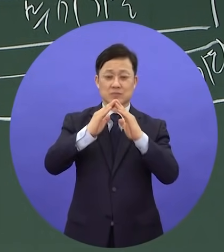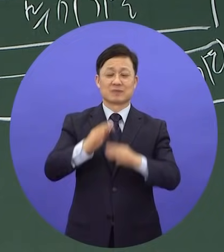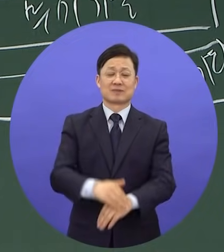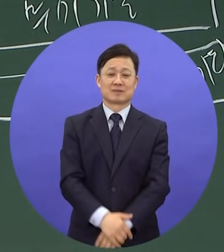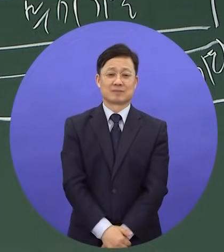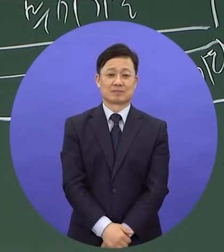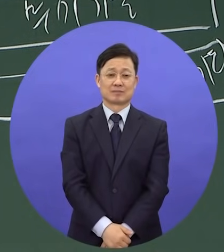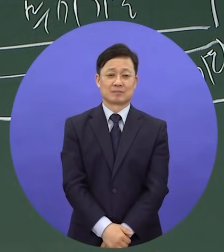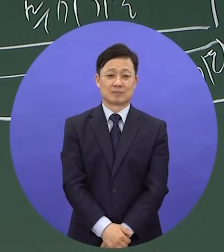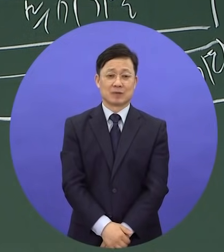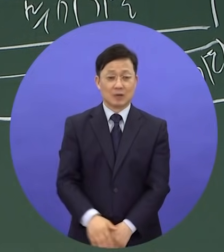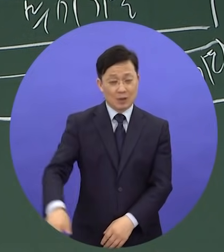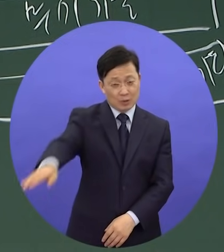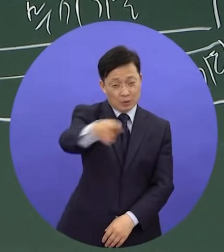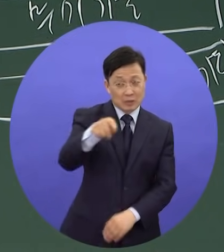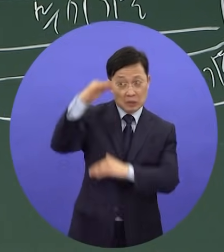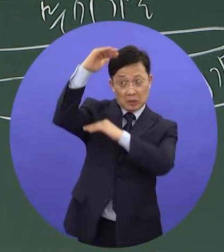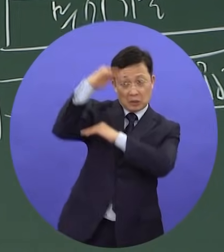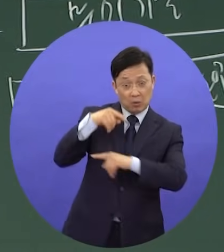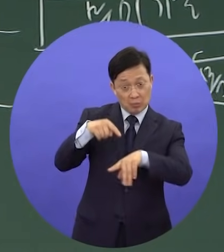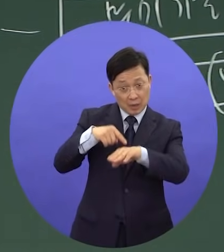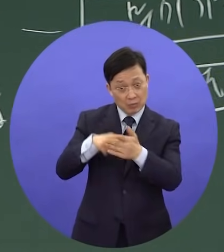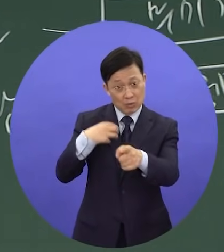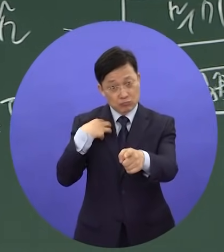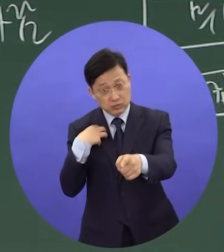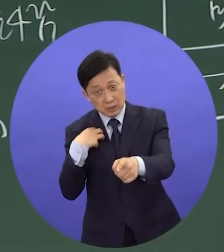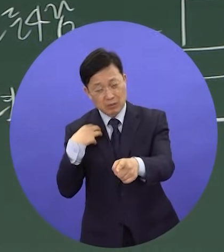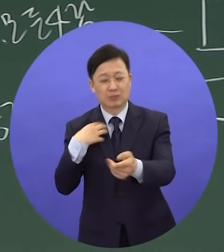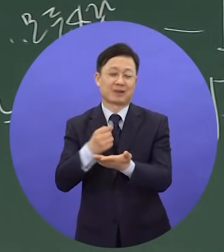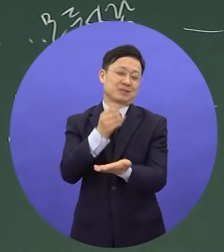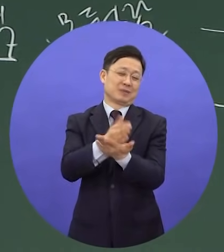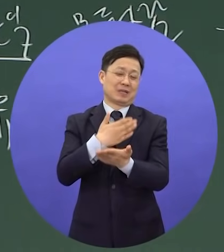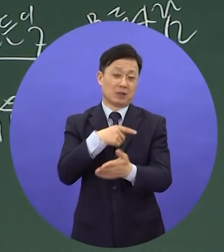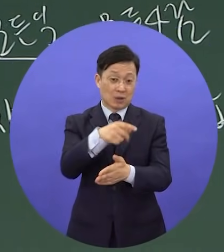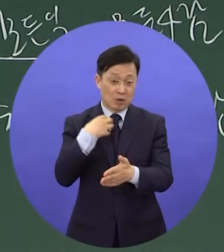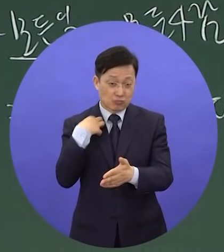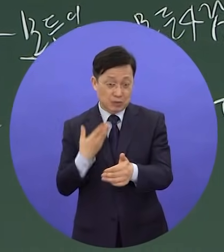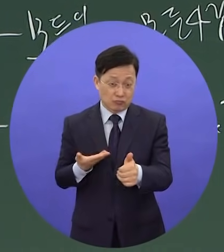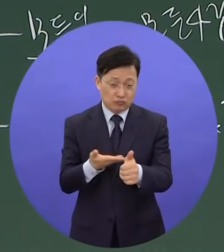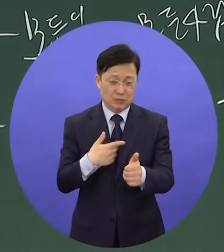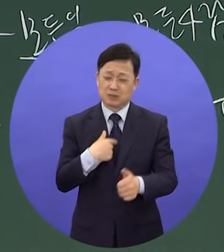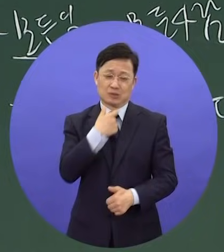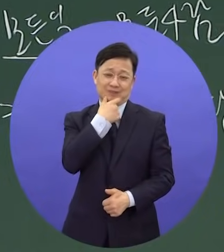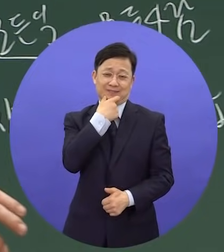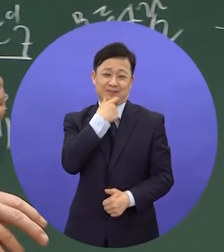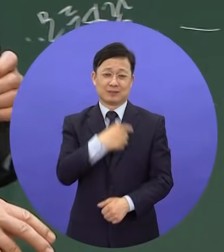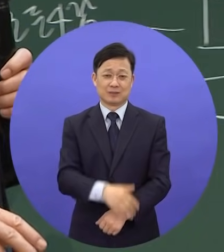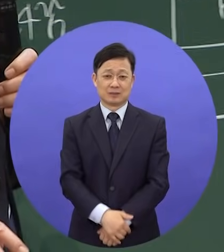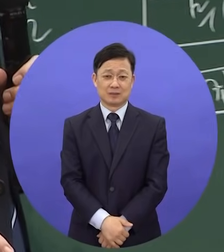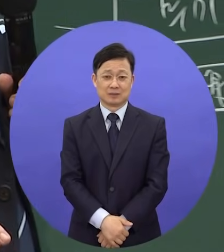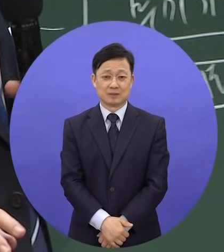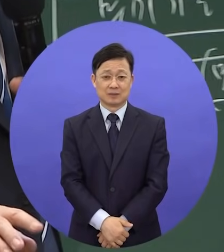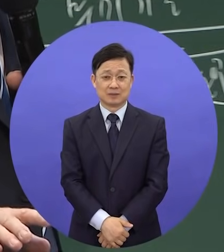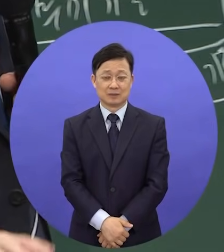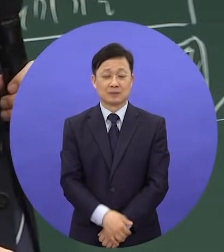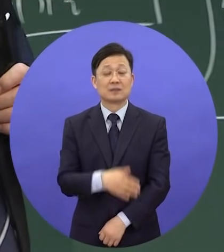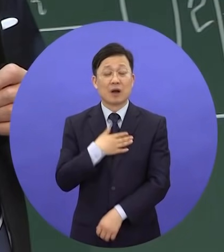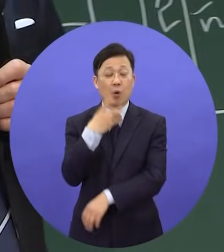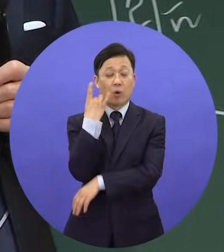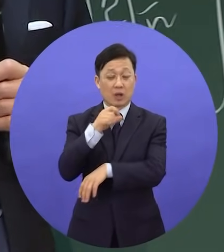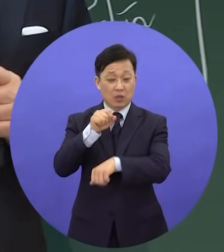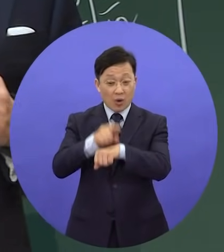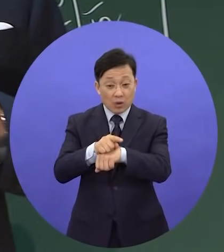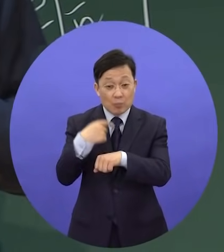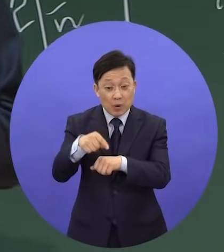안 갖기 전에 부담 가는 걸 제일 싫어하거든요. Then, you know, don't be burdened by this. I hate burdening people and or being burdened by anything. 나는 어릴 때부터 어떤 성격인가